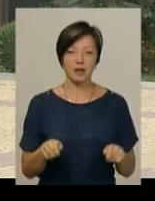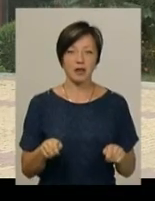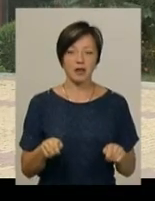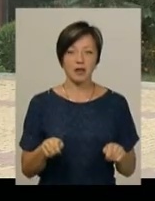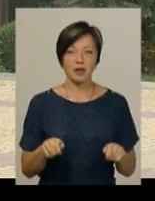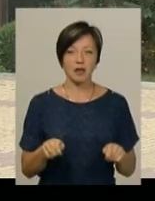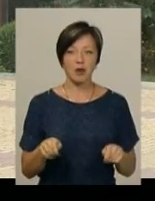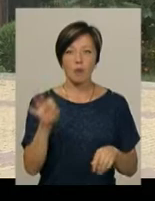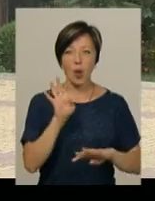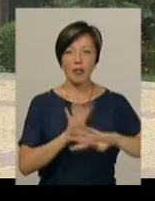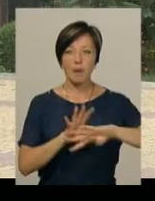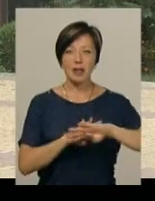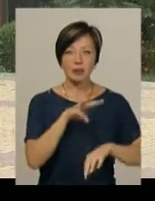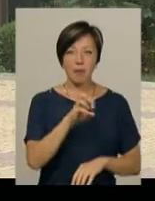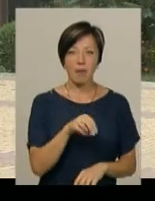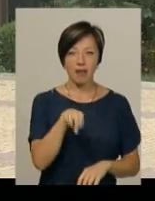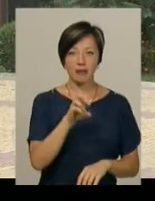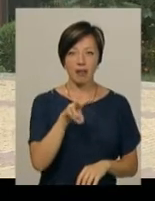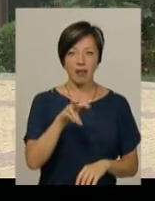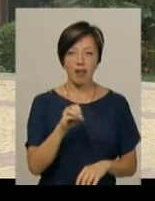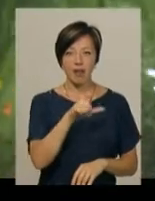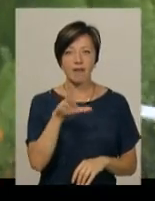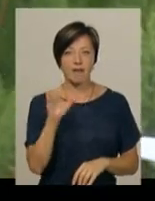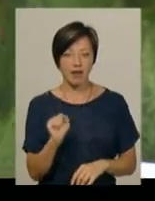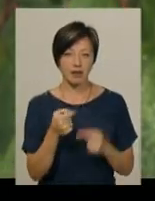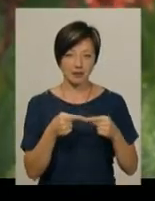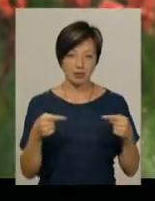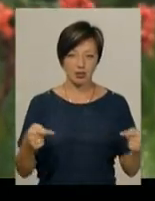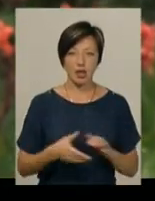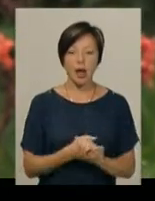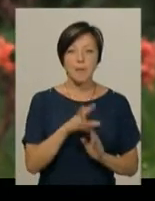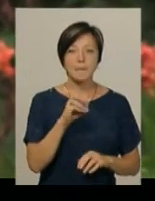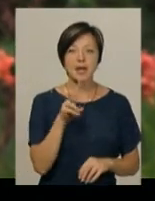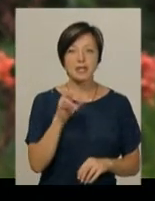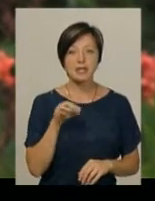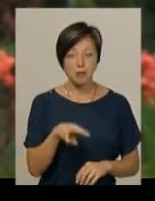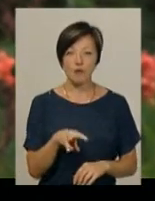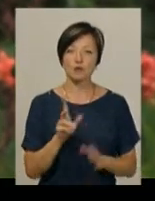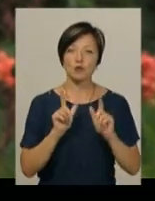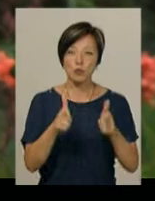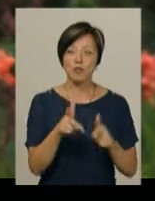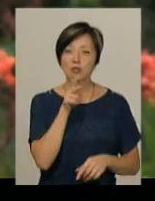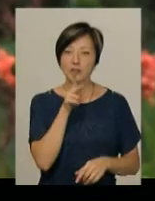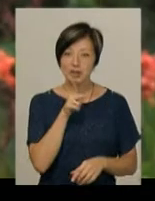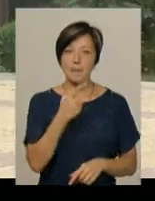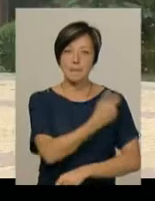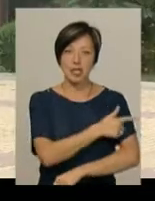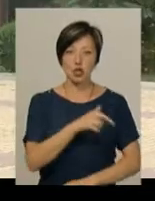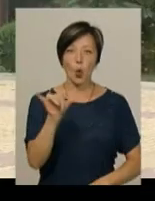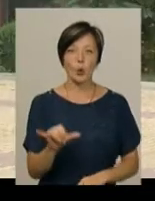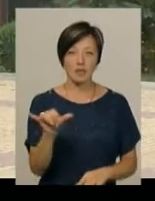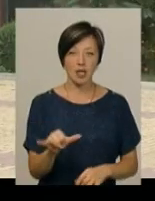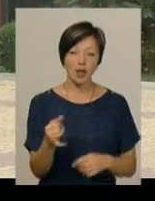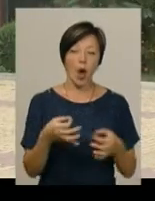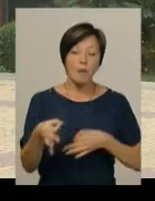таблицю Менделєєва, по якій вся хімія поставлена. Максим Горячок вступив у Буковинський державний медичний університет. Поговорили